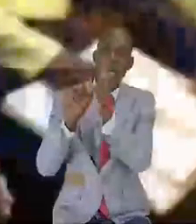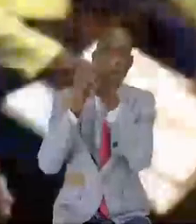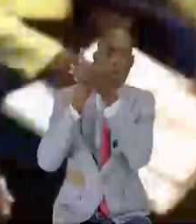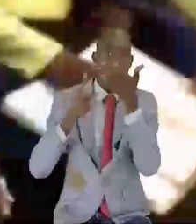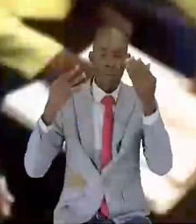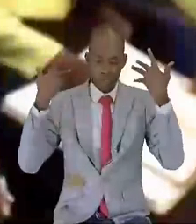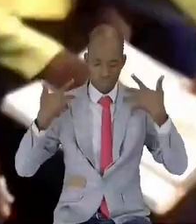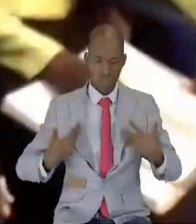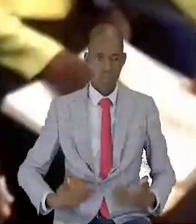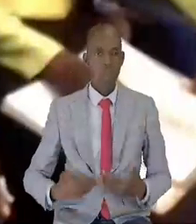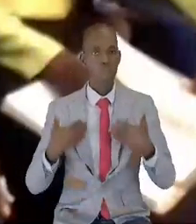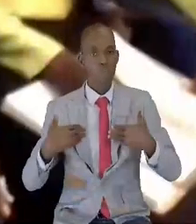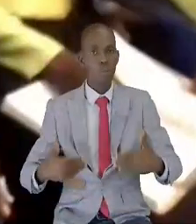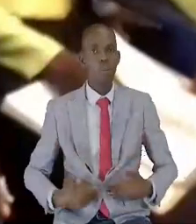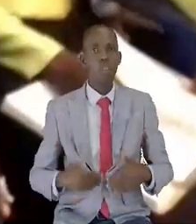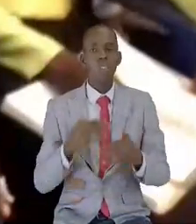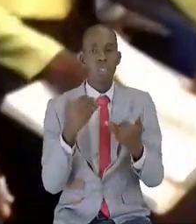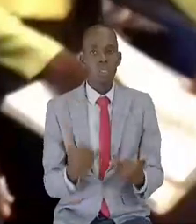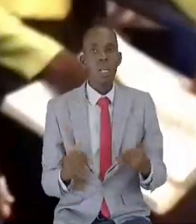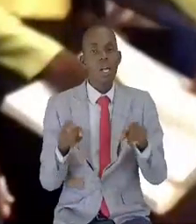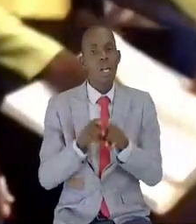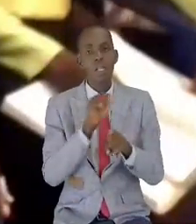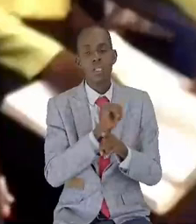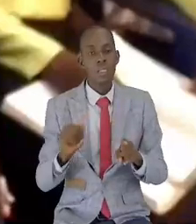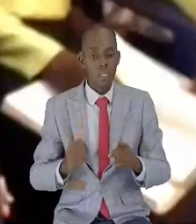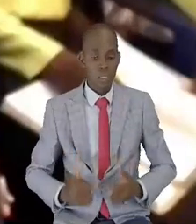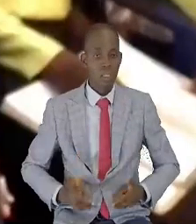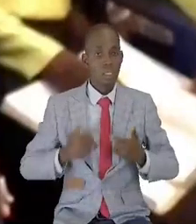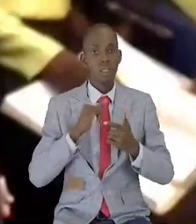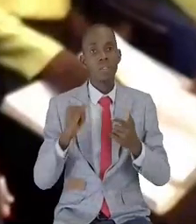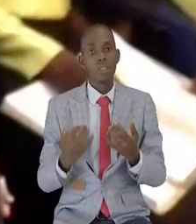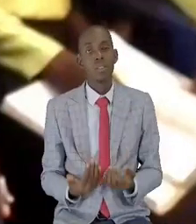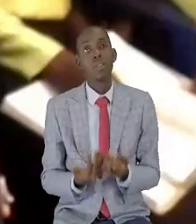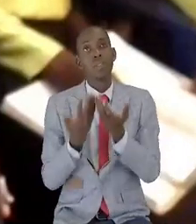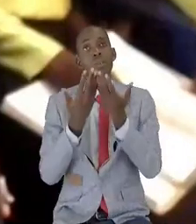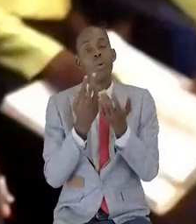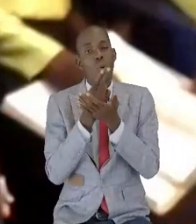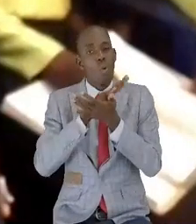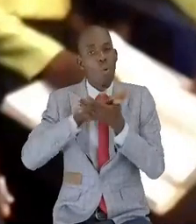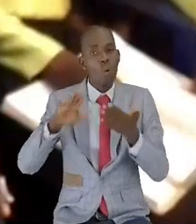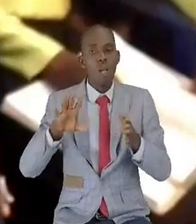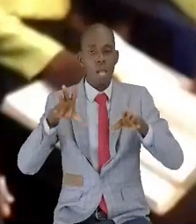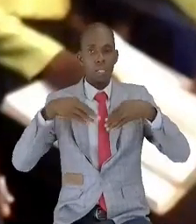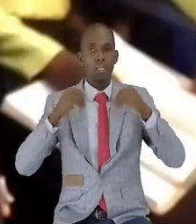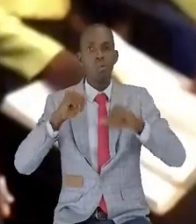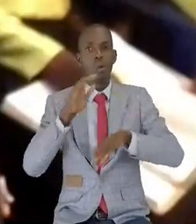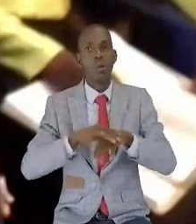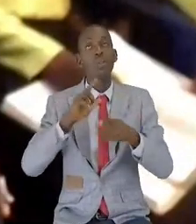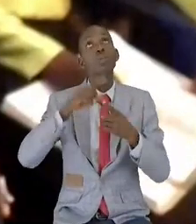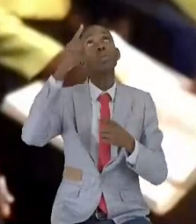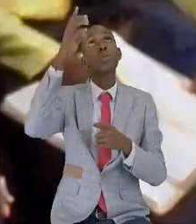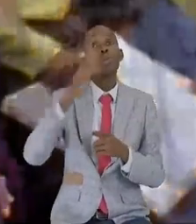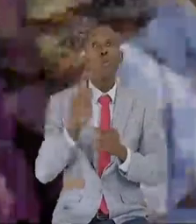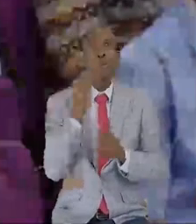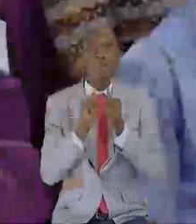votre vie, votre corps comme un sacrifice vivant, saint, agréable à Dieu, ce qui sera de votre